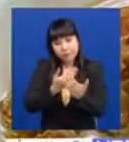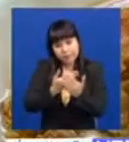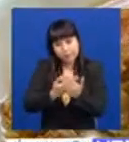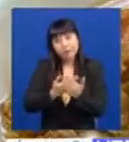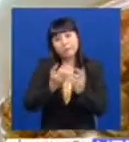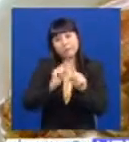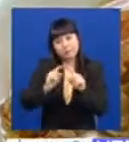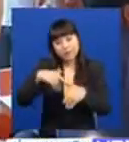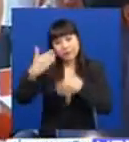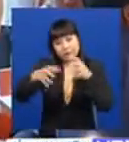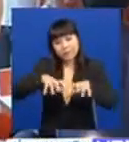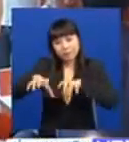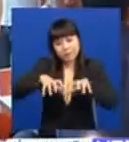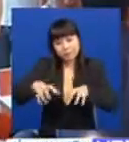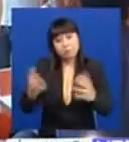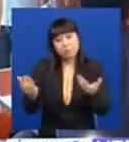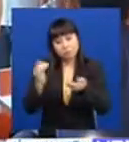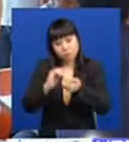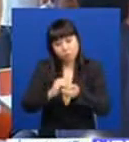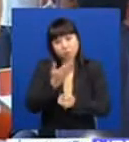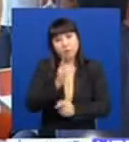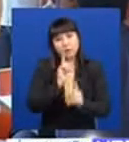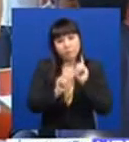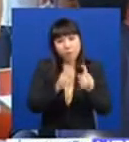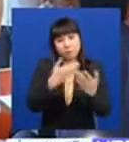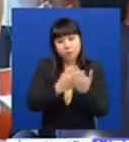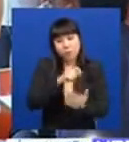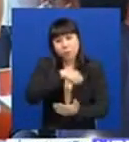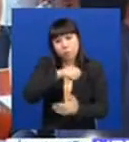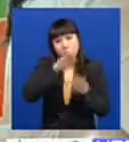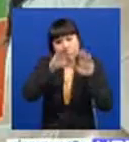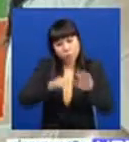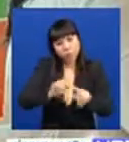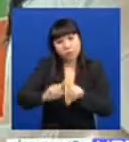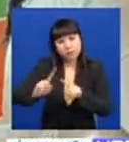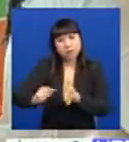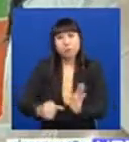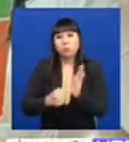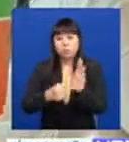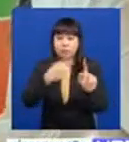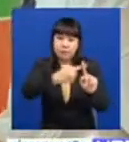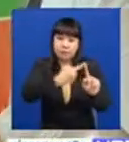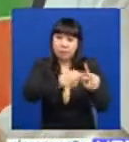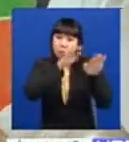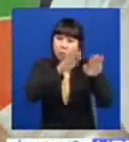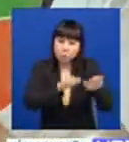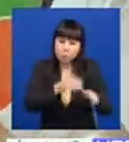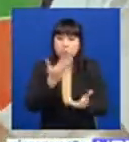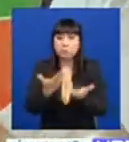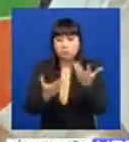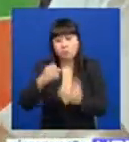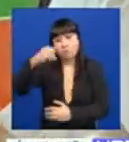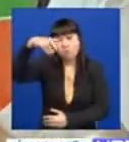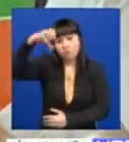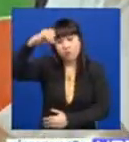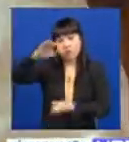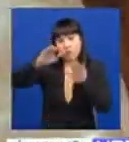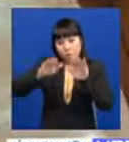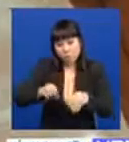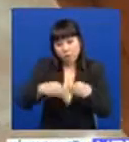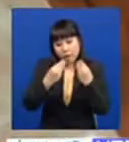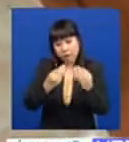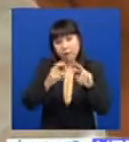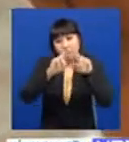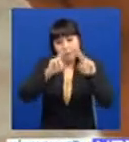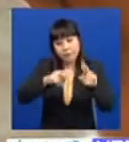จัดกิจกรรมรวมถึงสอบถามถึงเรื่องการลดต้นทุนด้านต่างๆเช่นการลดค่าเช่าหรือว่าค่ากระแสไฟฟ้าให้กับผู้ประกอบ